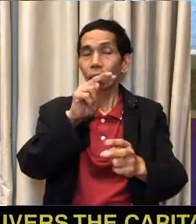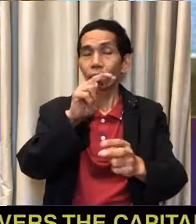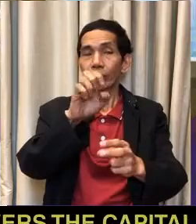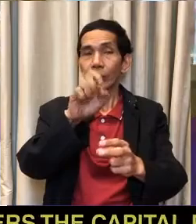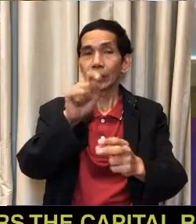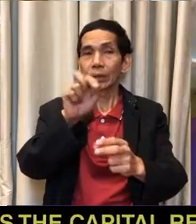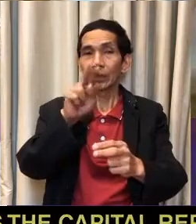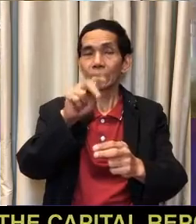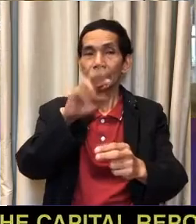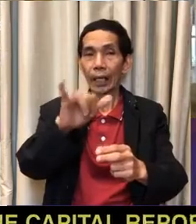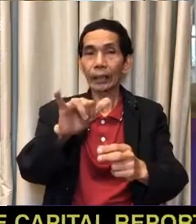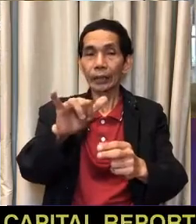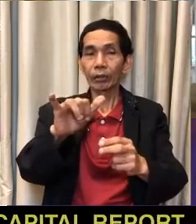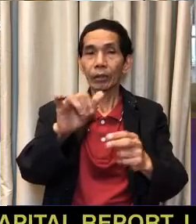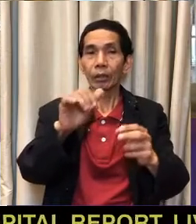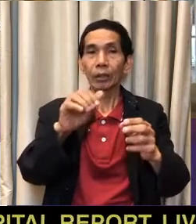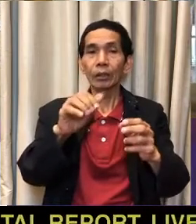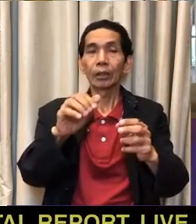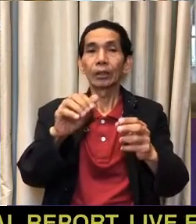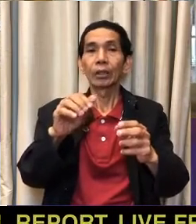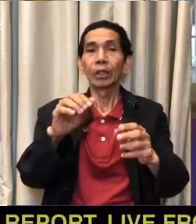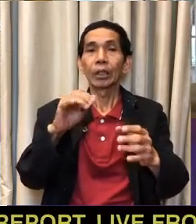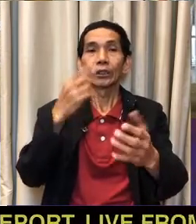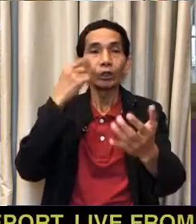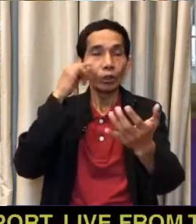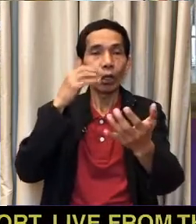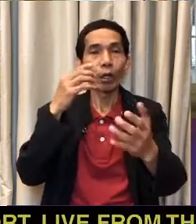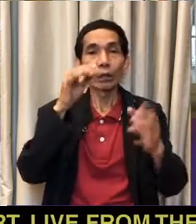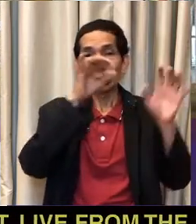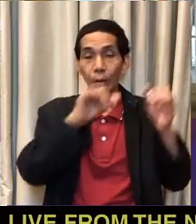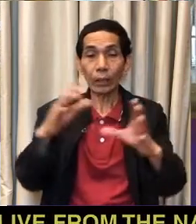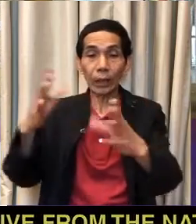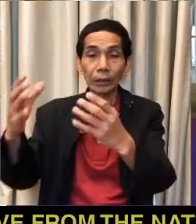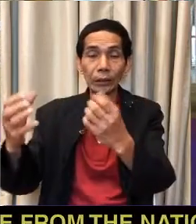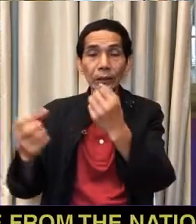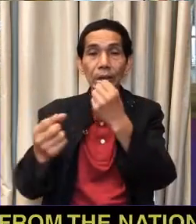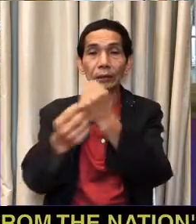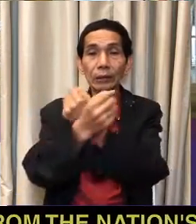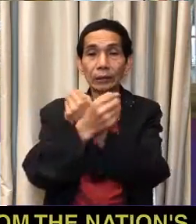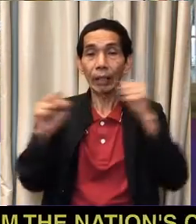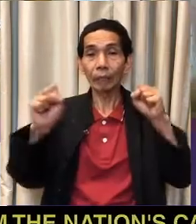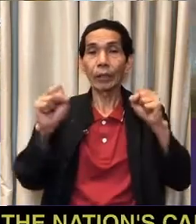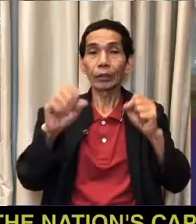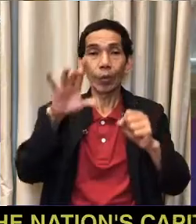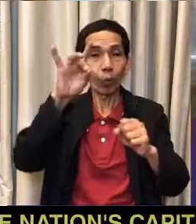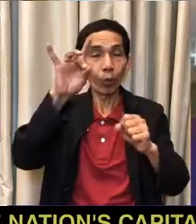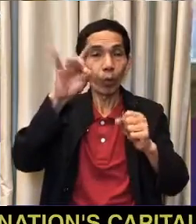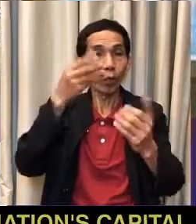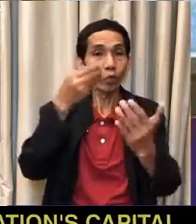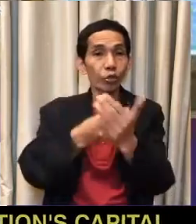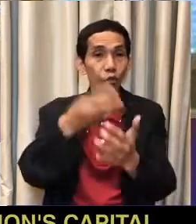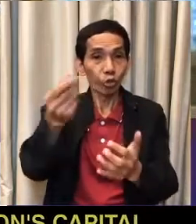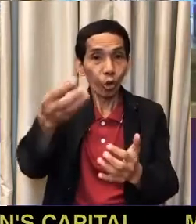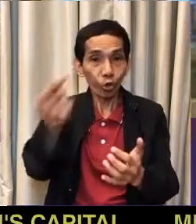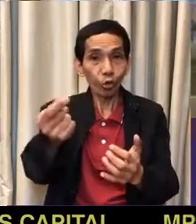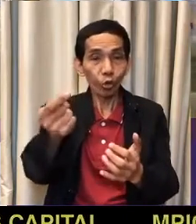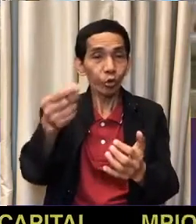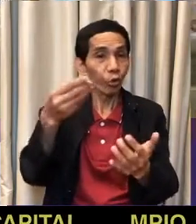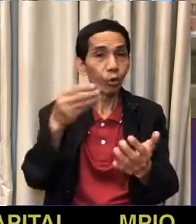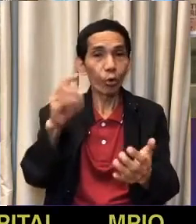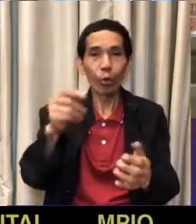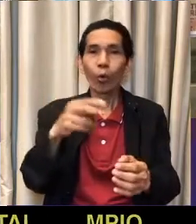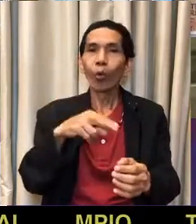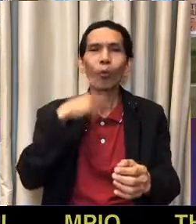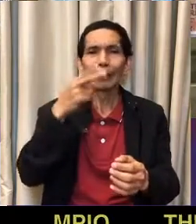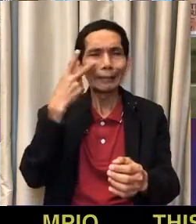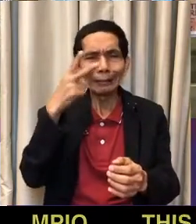Board ng Manila. Naka-rescue tayo ng 8 na aso. Pero wala po nakitang